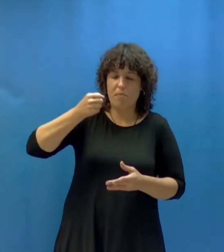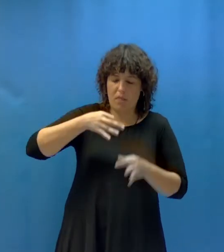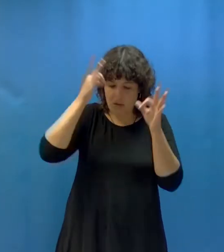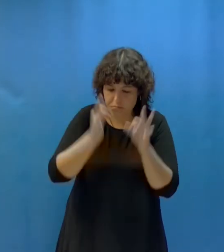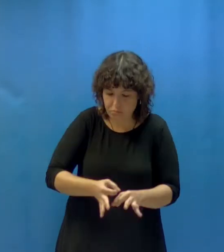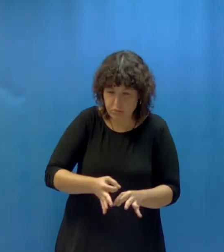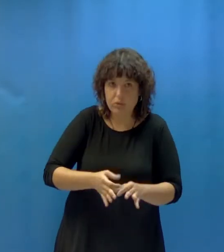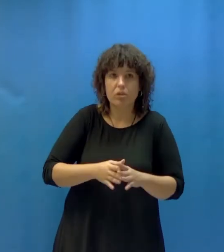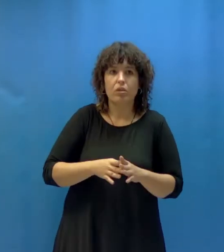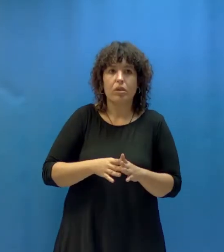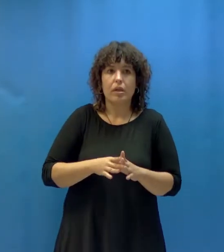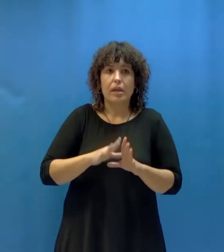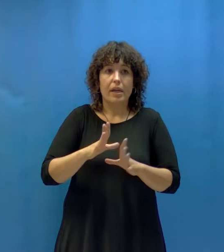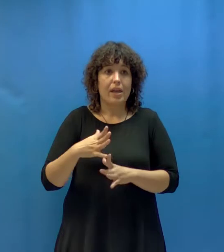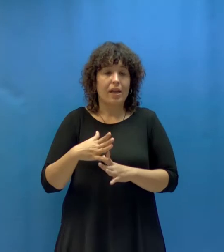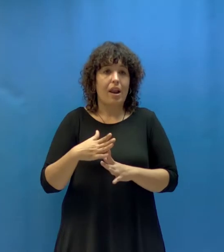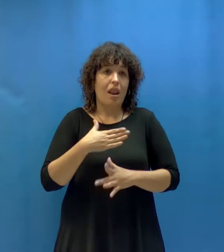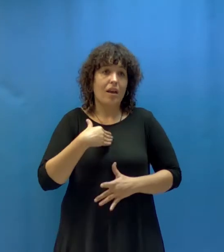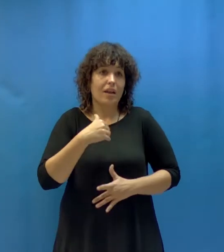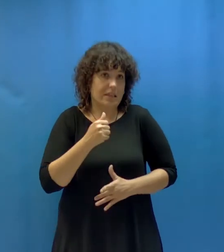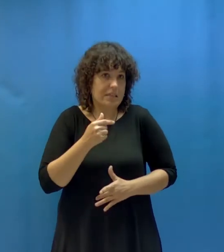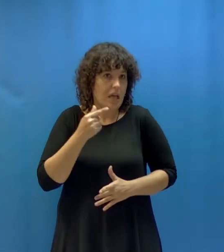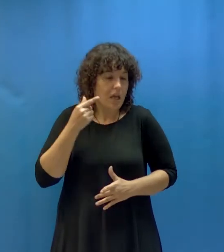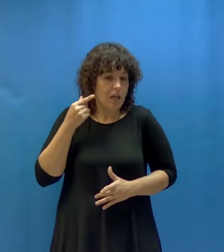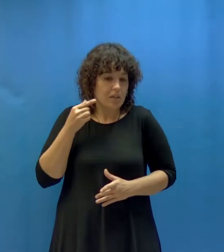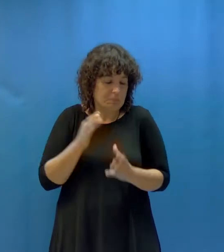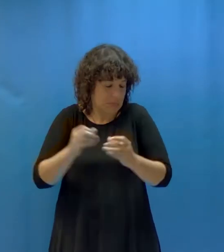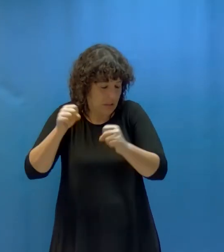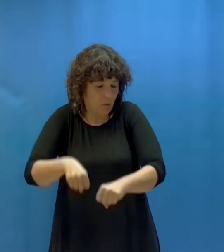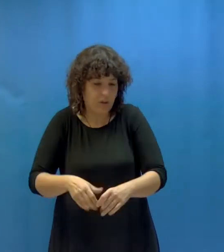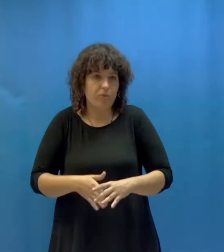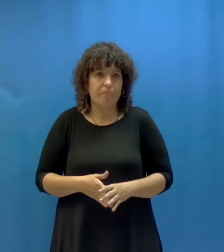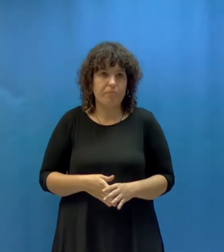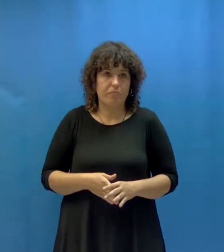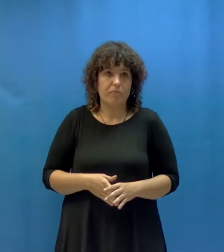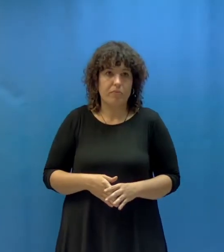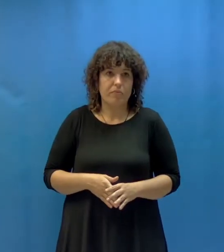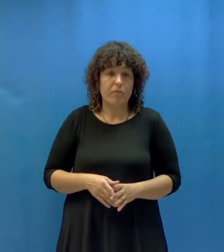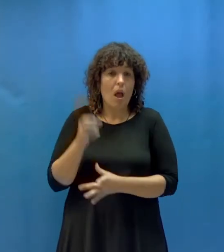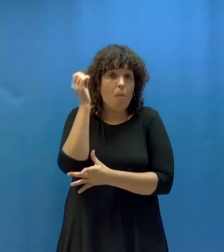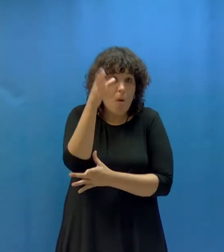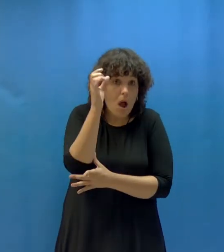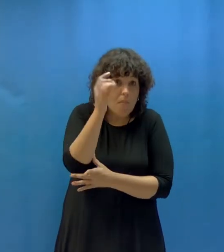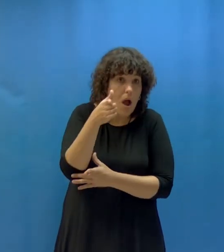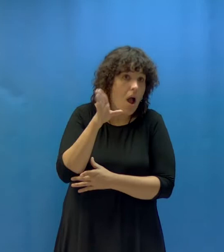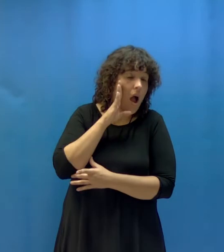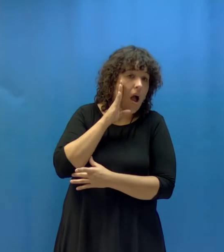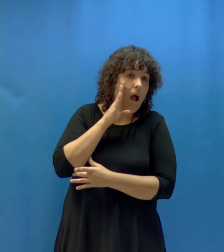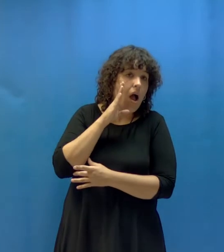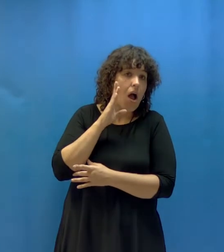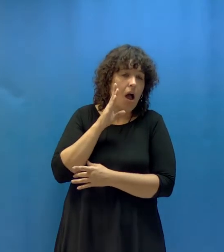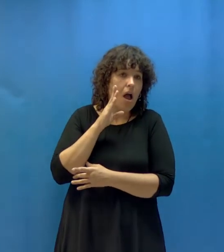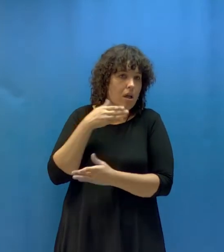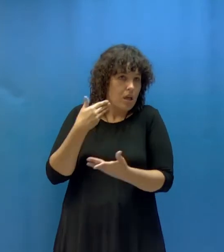un pacte de ciutat pel que respecta a vivenda. En aquestes compareixences es va comprovar que els dos primers anys